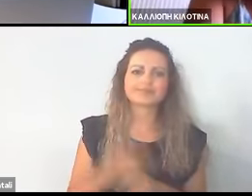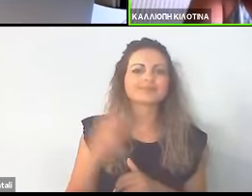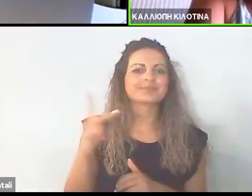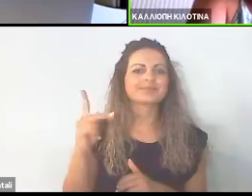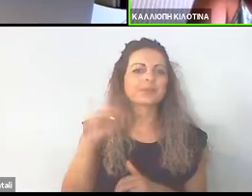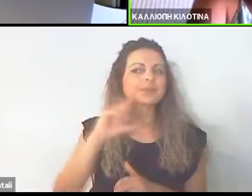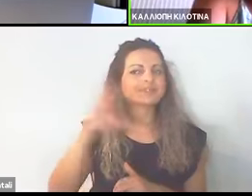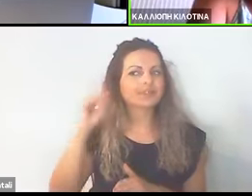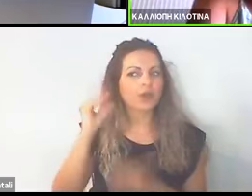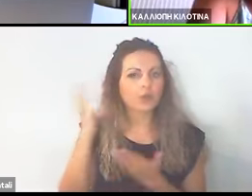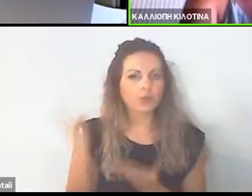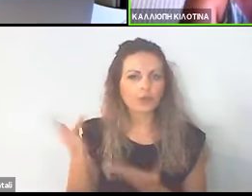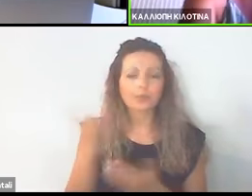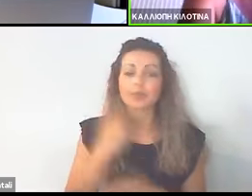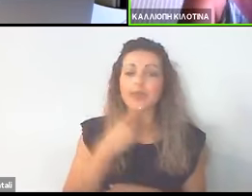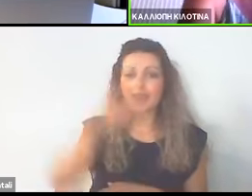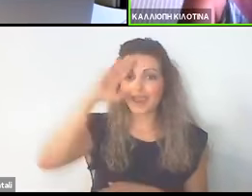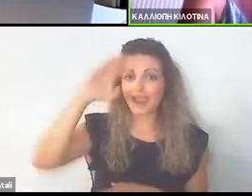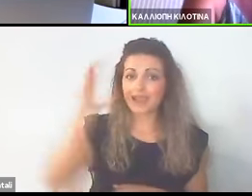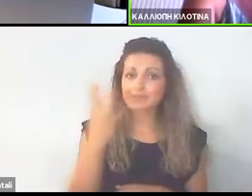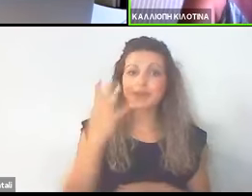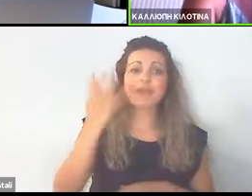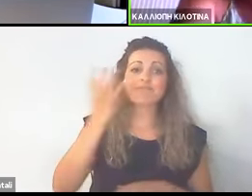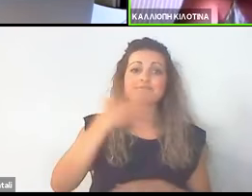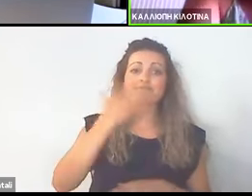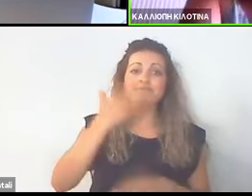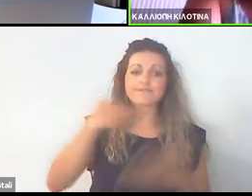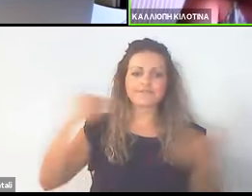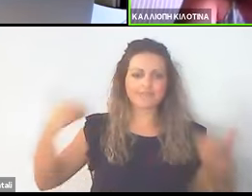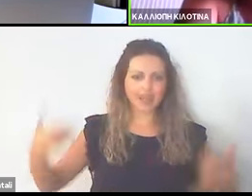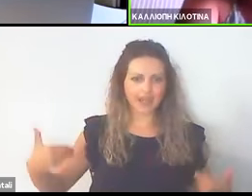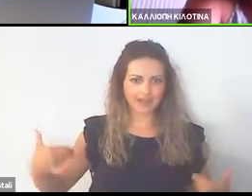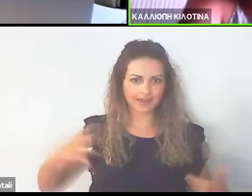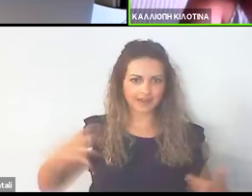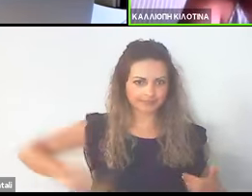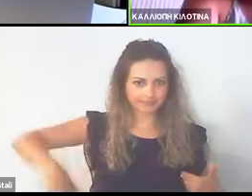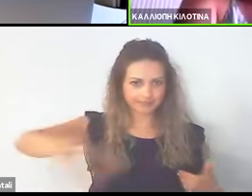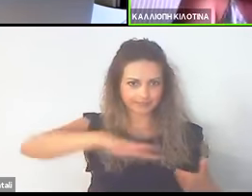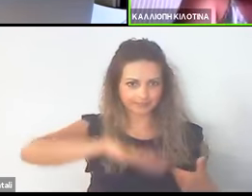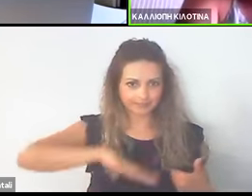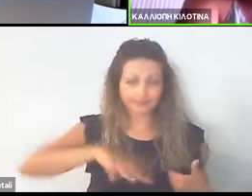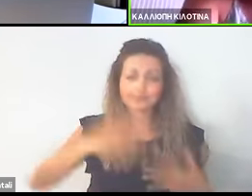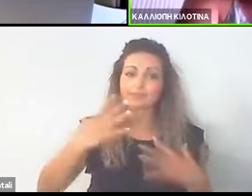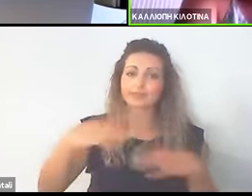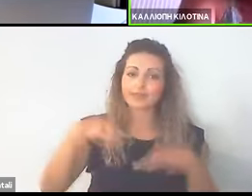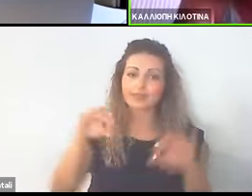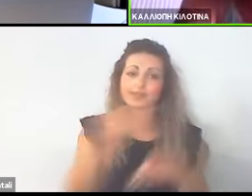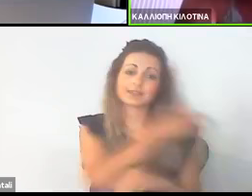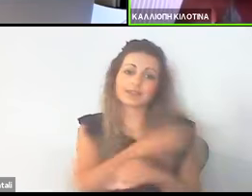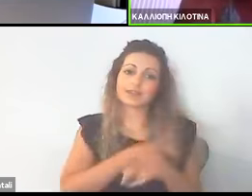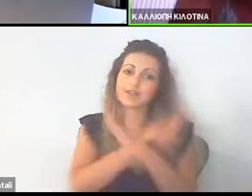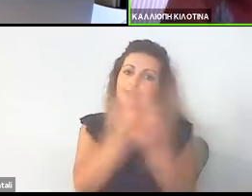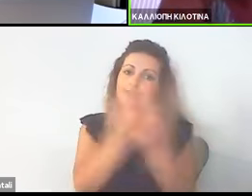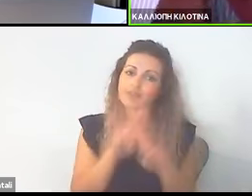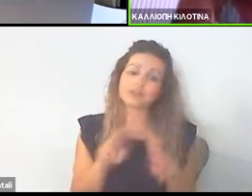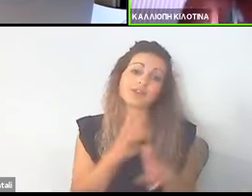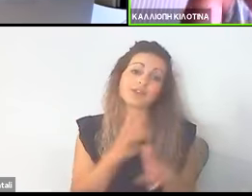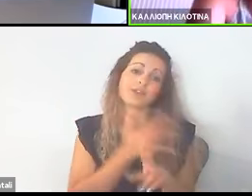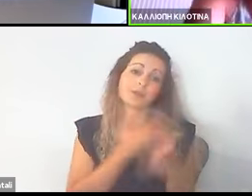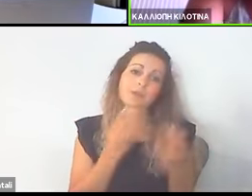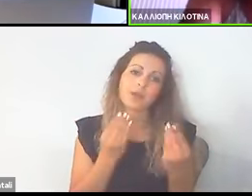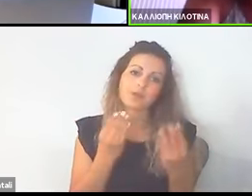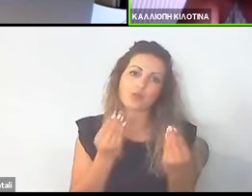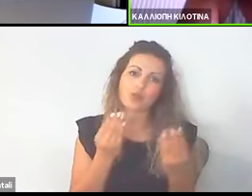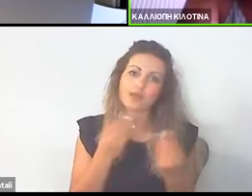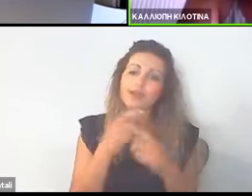Καλησπέρα από τη Βέρεια. Καταρχάς, να ευχαριστήσουμε τη Διεθνή Αμνηστία που μας κάλεσε αυτήν την εκδήλωση και μας έδωσε το βήμα να συζητήσουμε